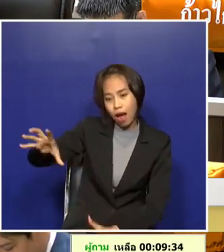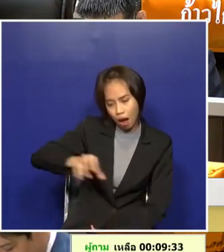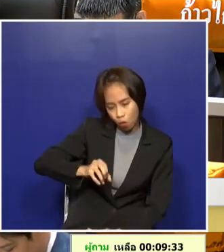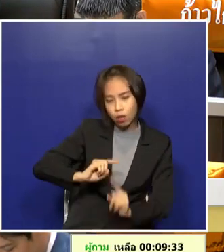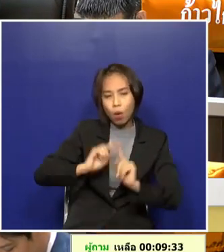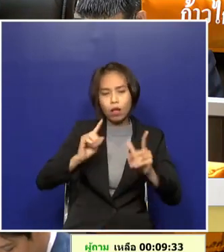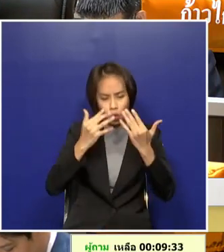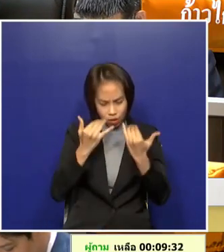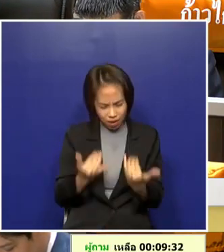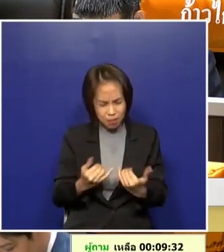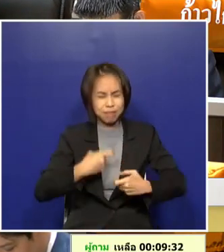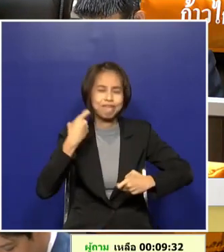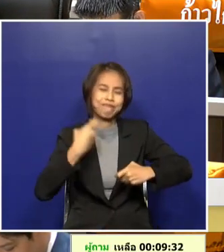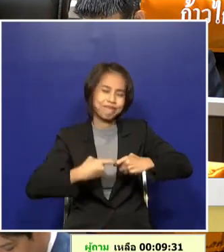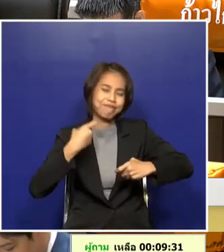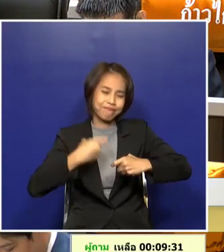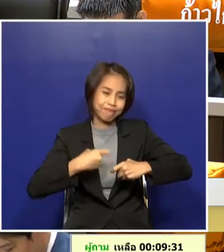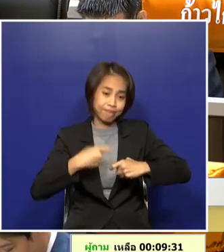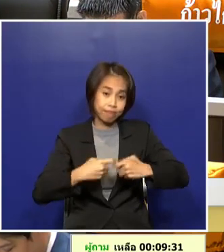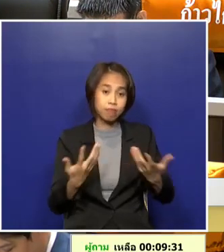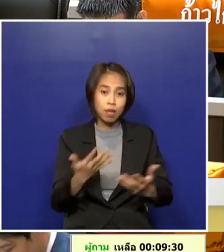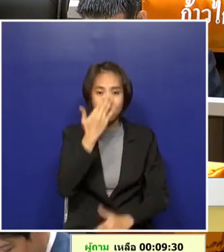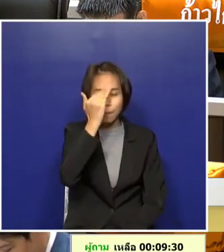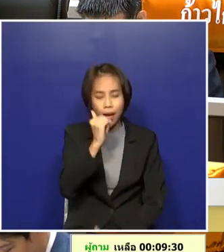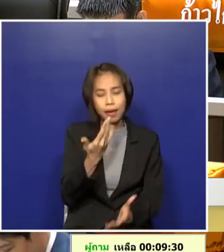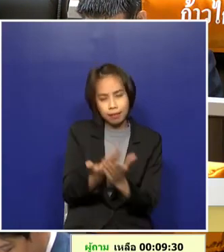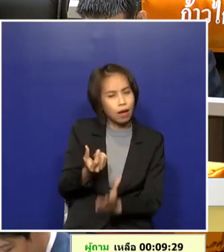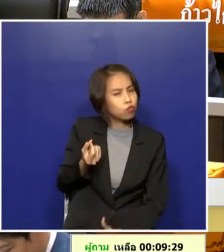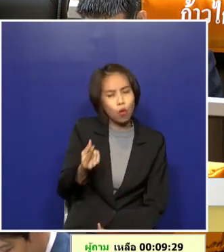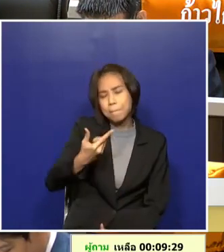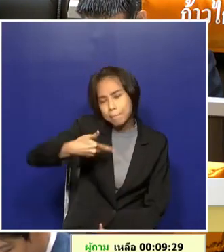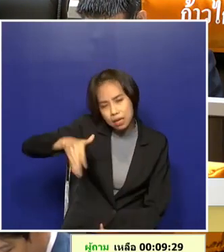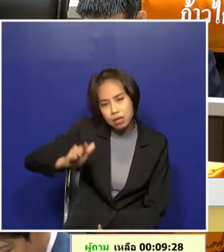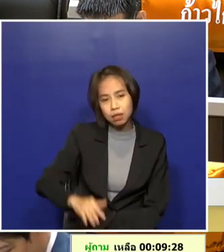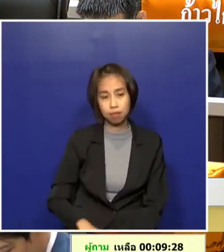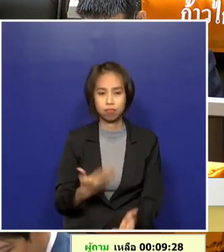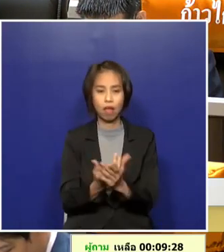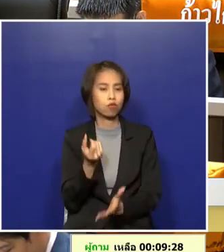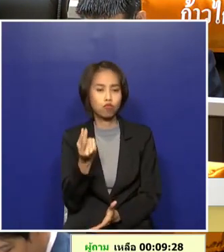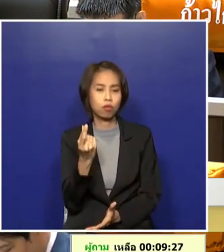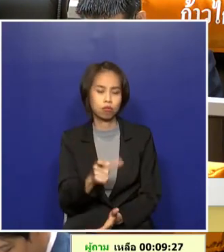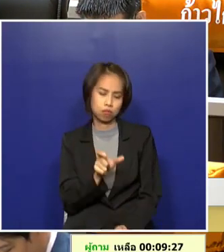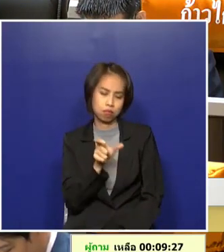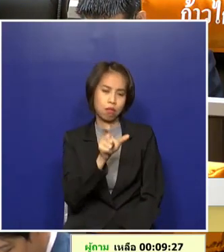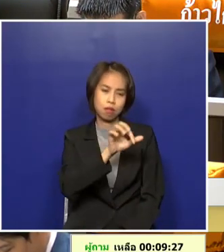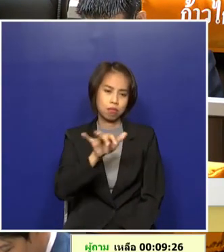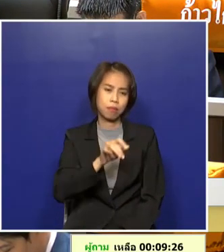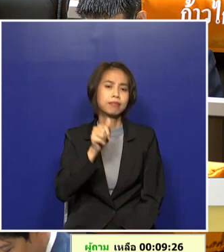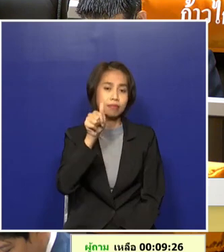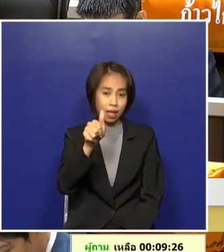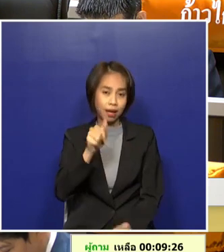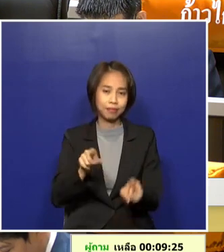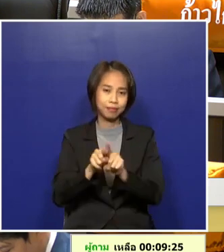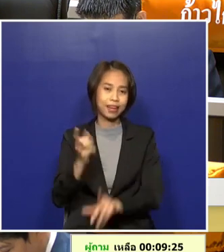ริงๆนะครับแล้วทำไมท่านไม่ให้เป็นเงินสดไปล่ะครับไม่ให้กดเป็นเงินสดทั้งที่ครั้งก่อนปีก่อนเนี่ยที่จ่